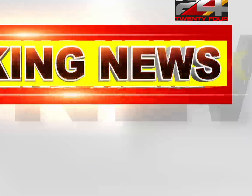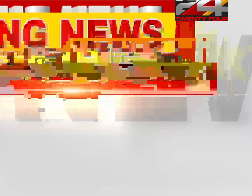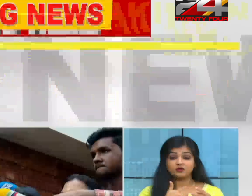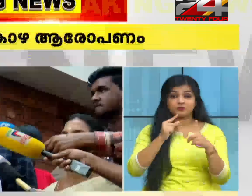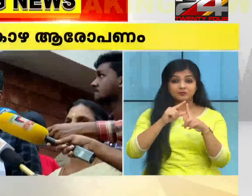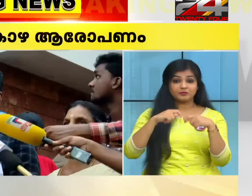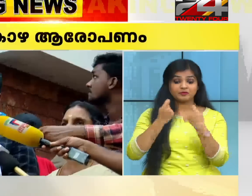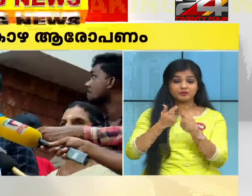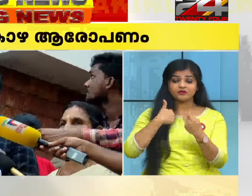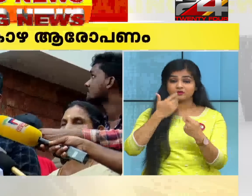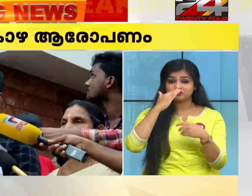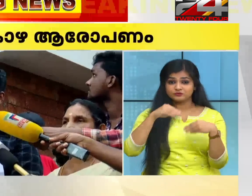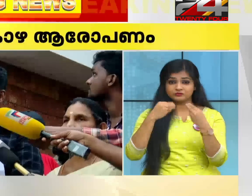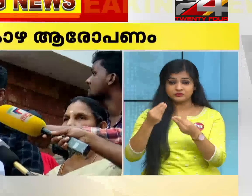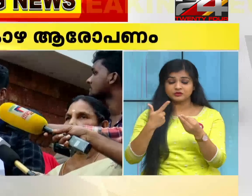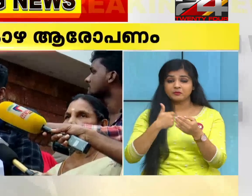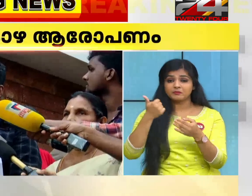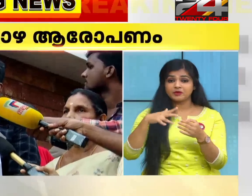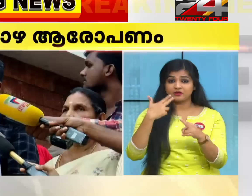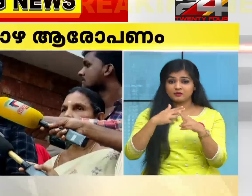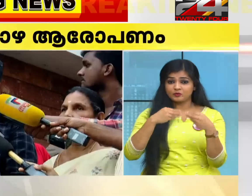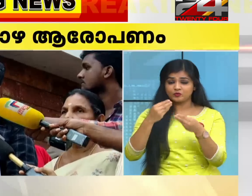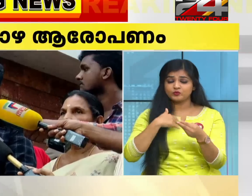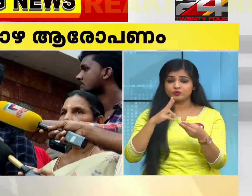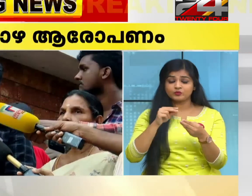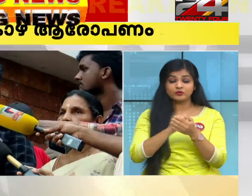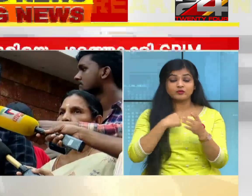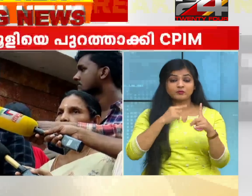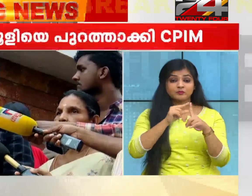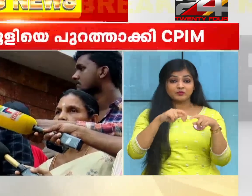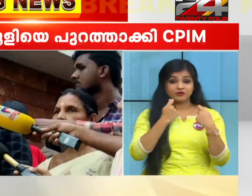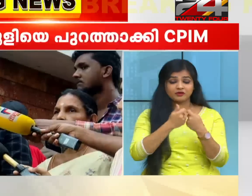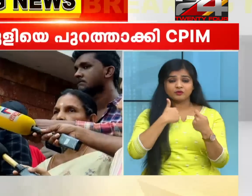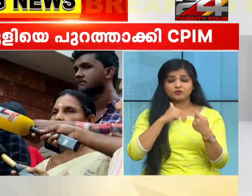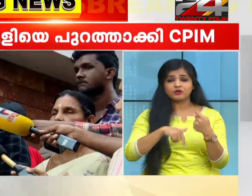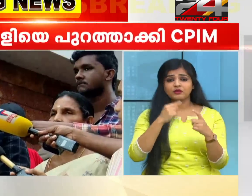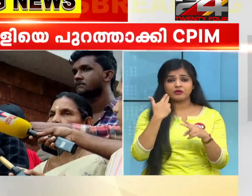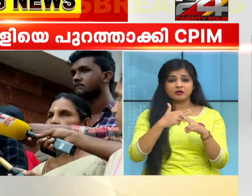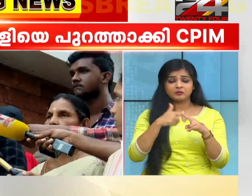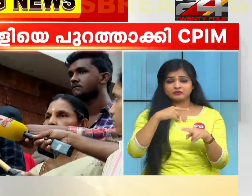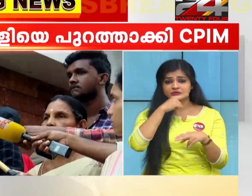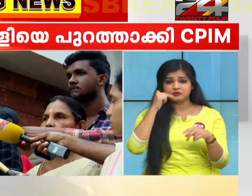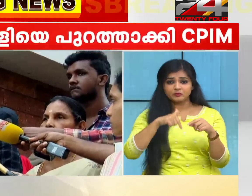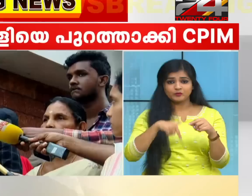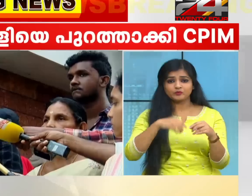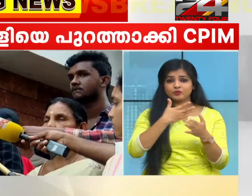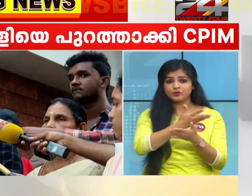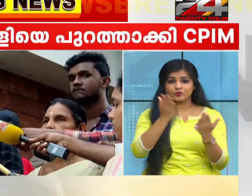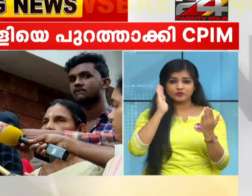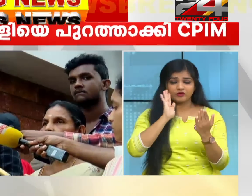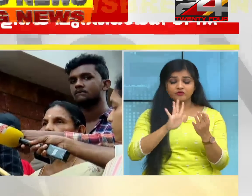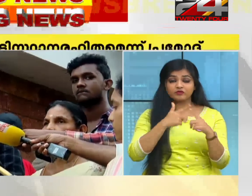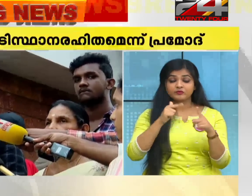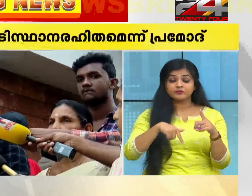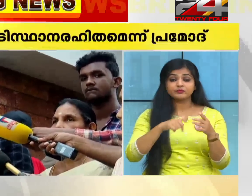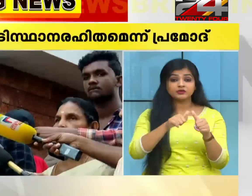അല്ല. എൻ്റെ പ്രസ്ഥാനം ഇത്രയും ദിവസമായിട്ട് സമൂഹത്തിനകത്ത് മോശപ്പെട്ടുകൊണ്ടിരിക്കുകയാണ്. ആ മോശപ്പെട്ടുകൊണ്ടിരിക്കുമ്പോൾ അത് ഞാൻ ഒരു പാർട്ടിയുടെ ഏരിയ കമ്മിറ്റി